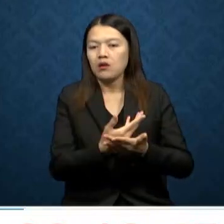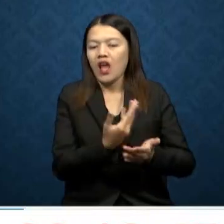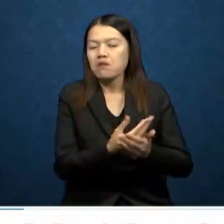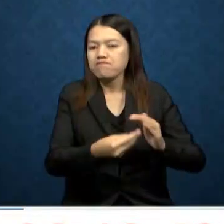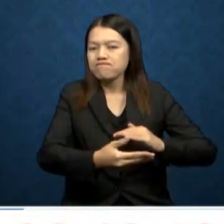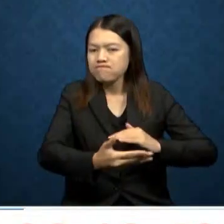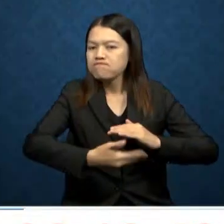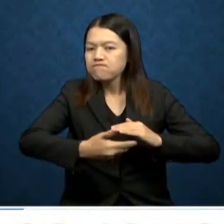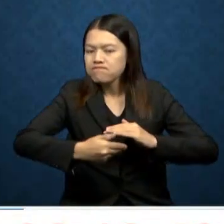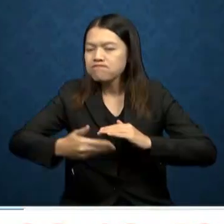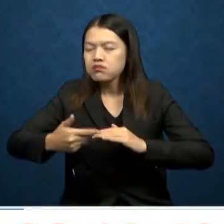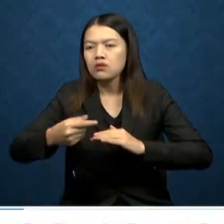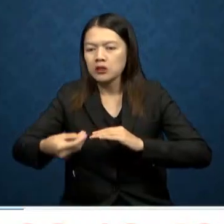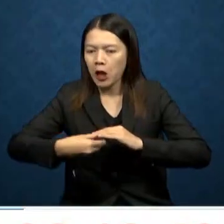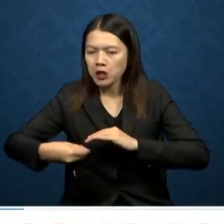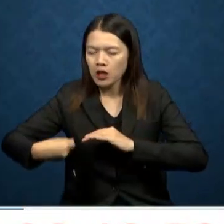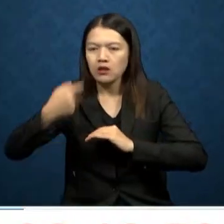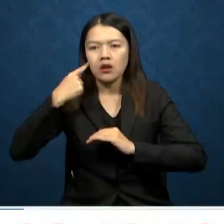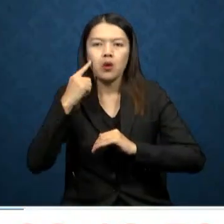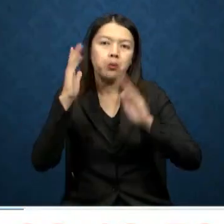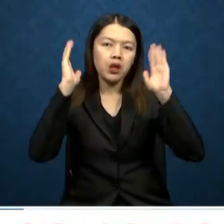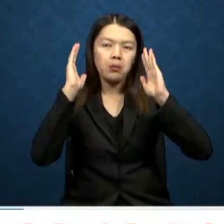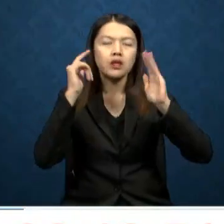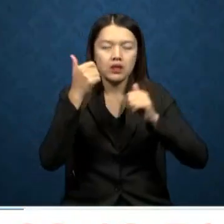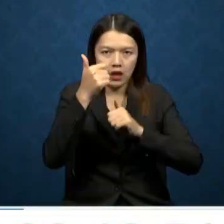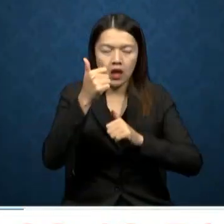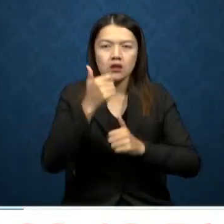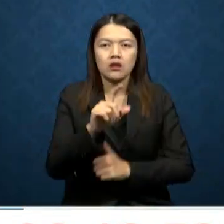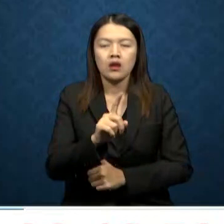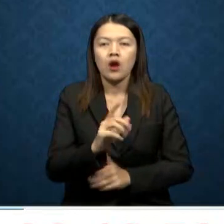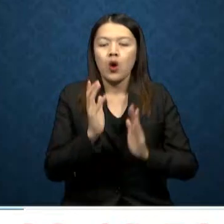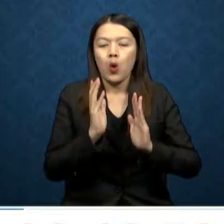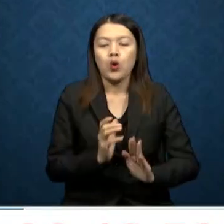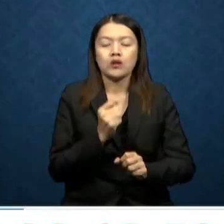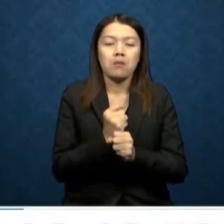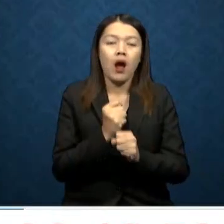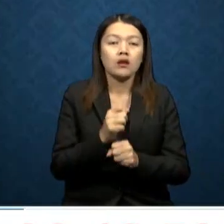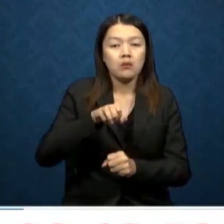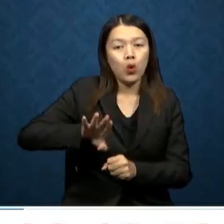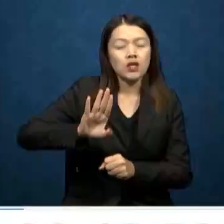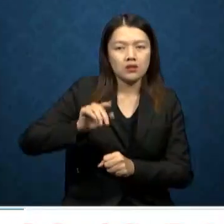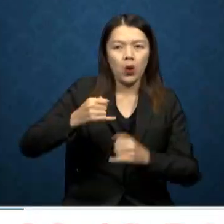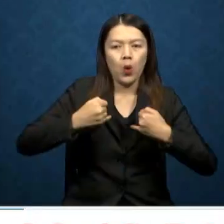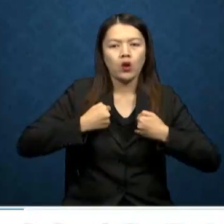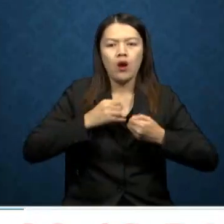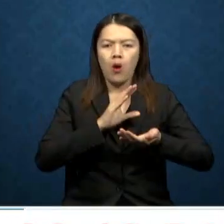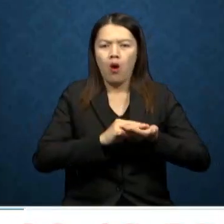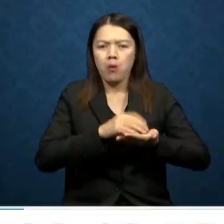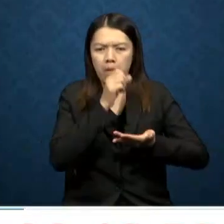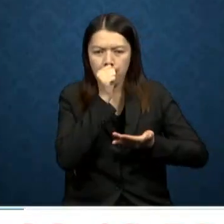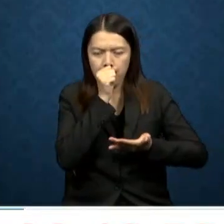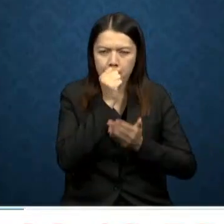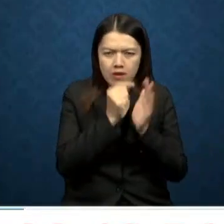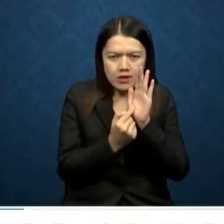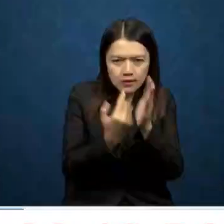เงินและสามารถนำไปประชาสัมพันธ์ได้ว่าผู้ประกอบการสามารถปกปิดข้อมูลการเสนอ